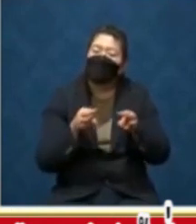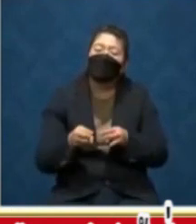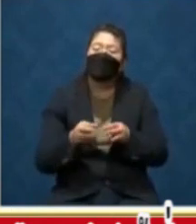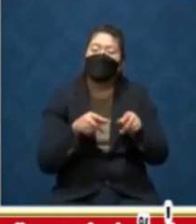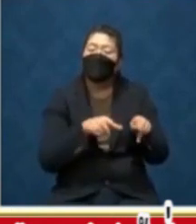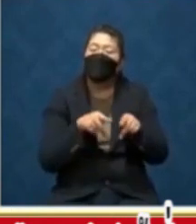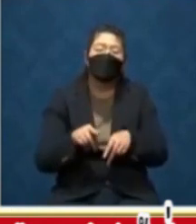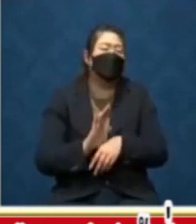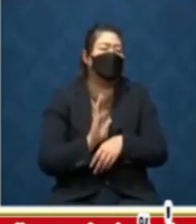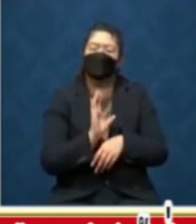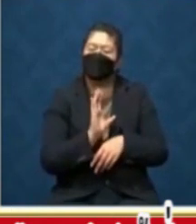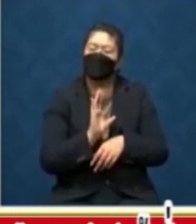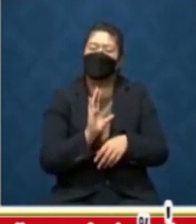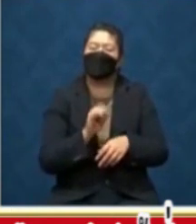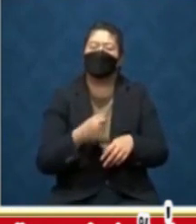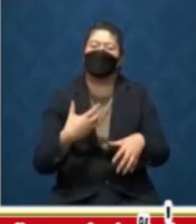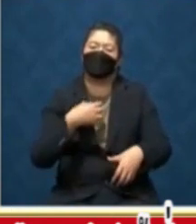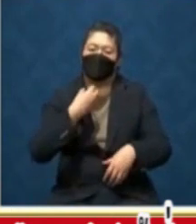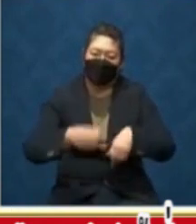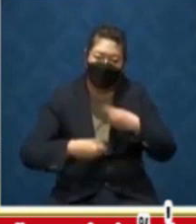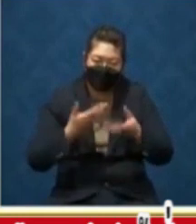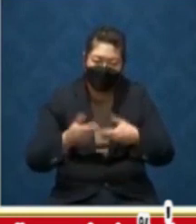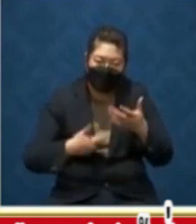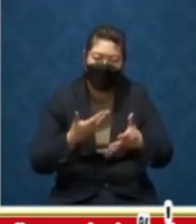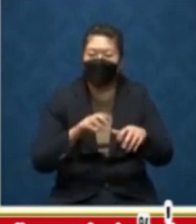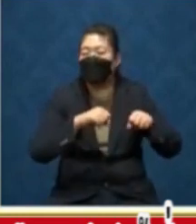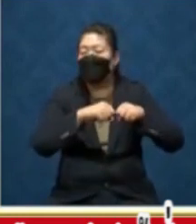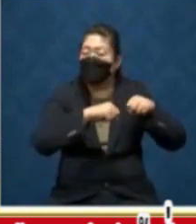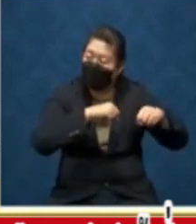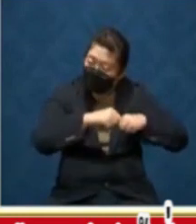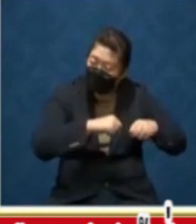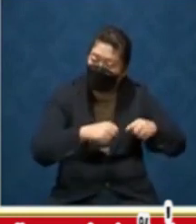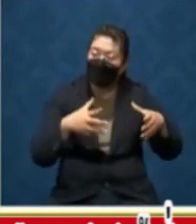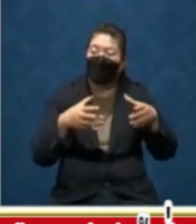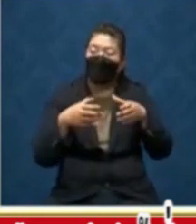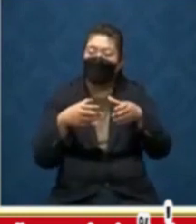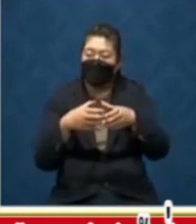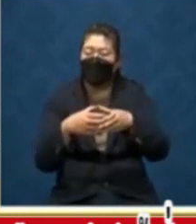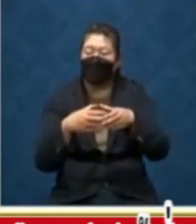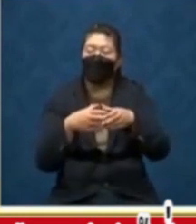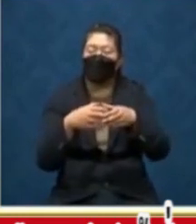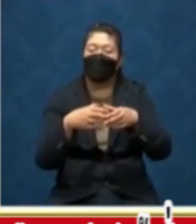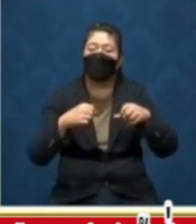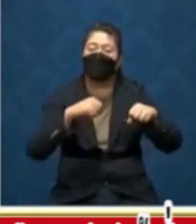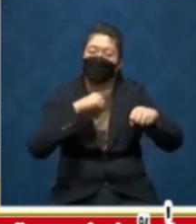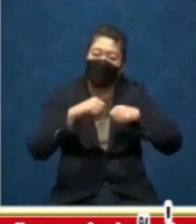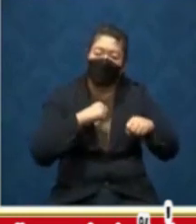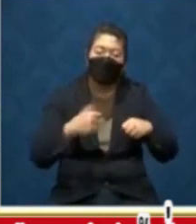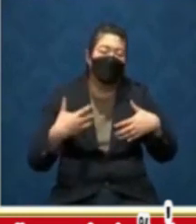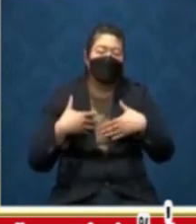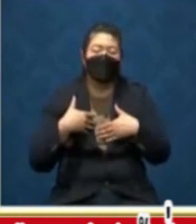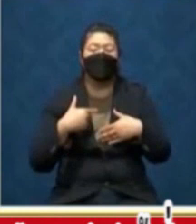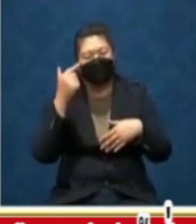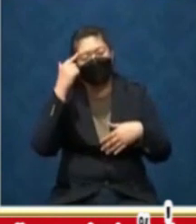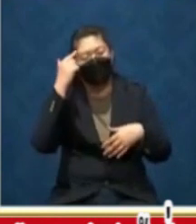เป็นเพียงทางการแสดงออกให้เด็กหรือให้กลุ่มผู้เรียกร้องเนี่ยได้สบายใจแค่